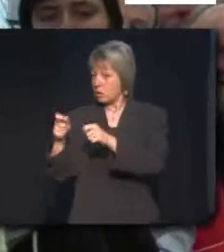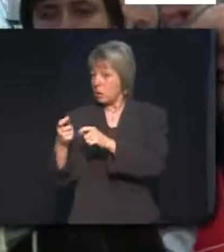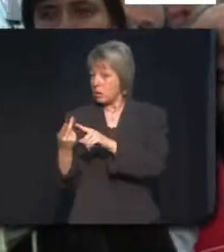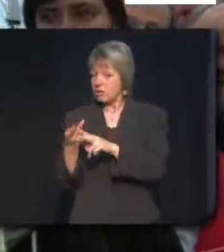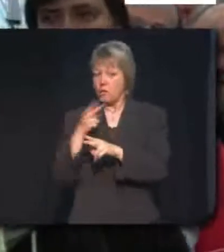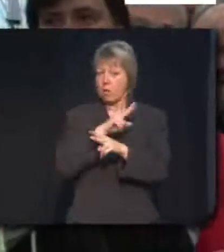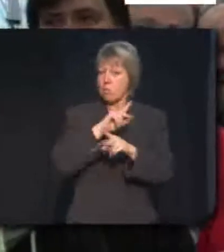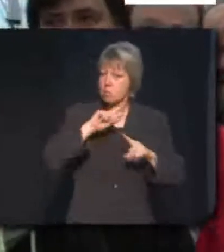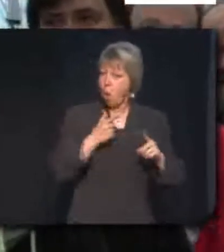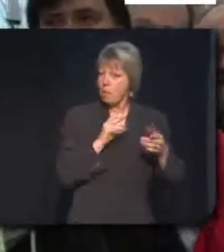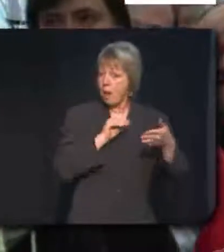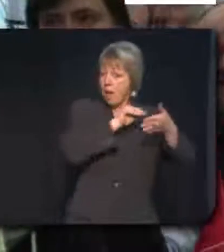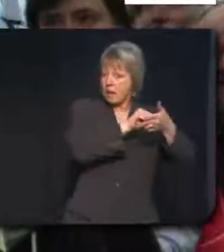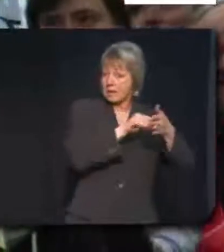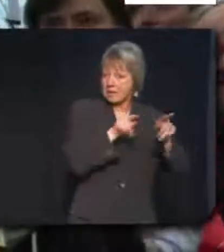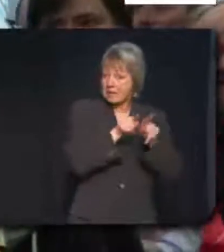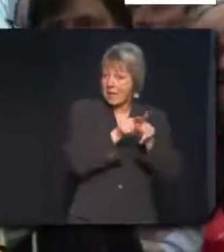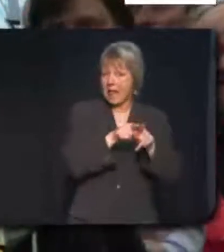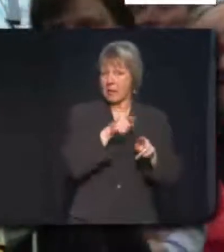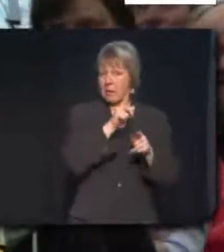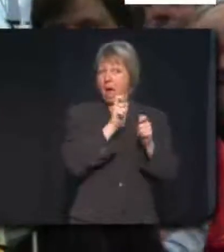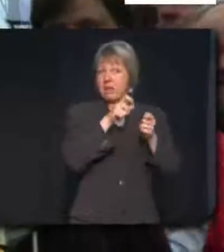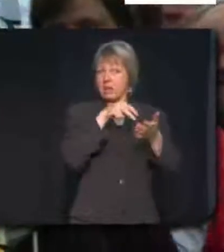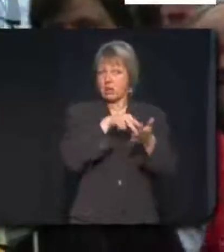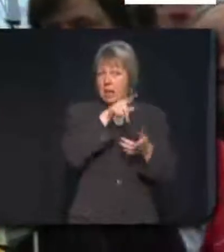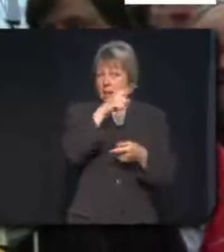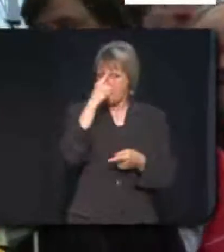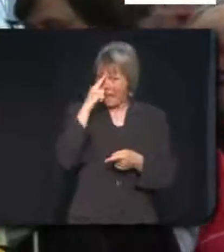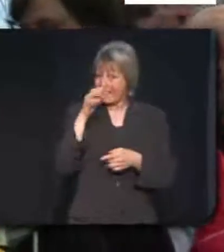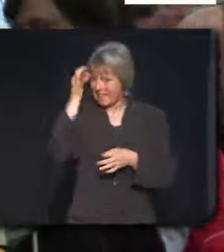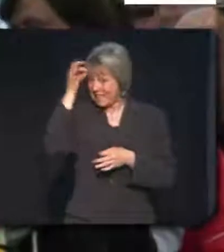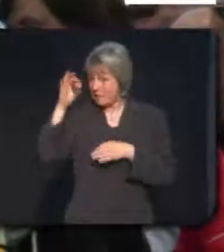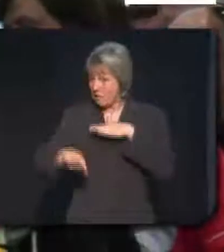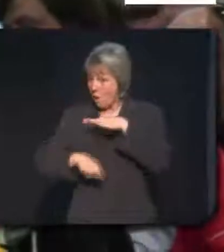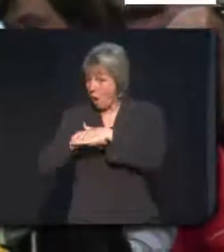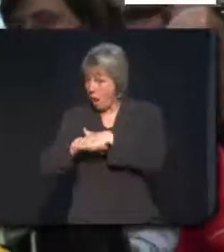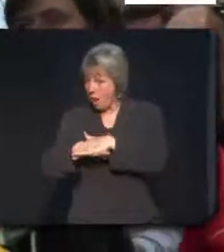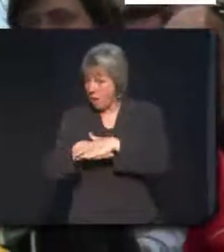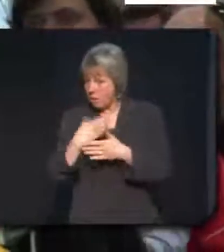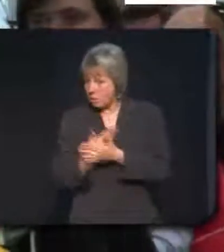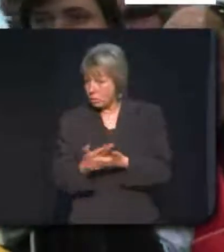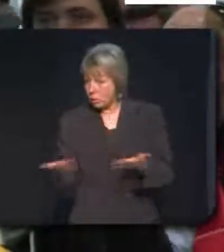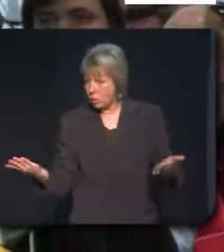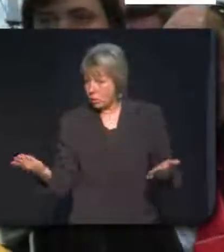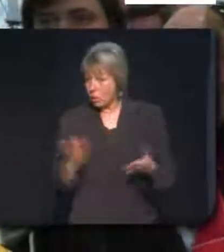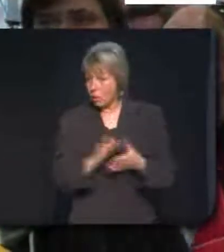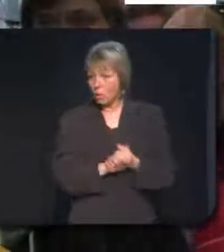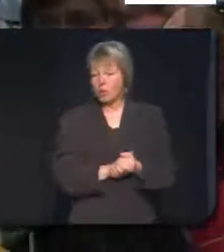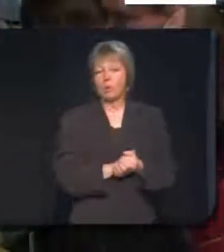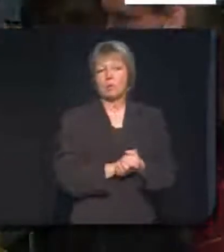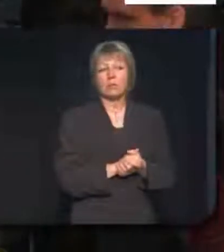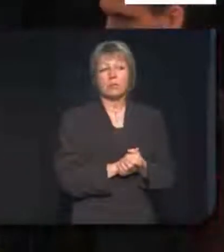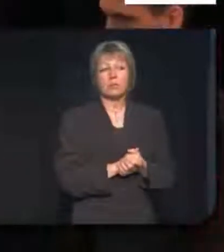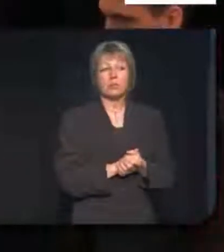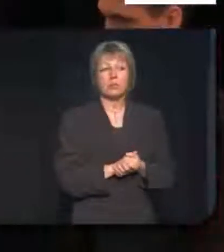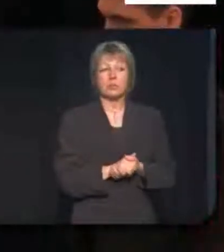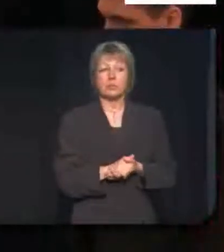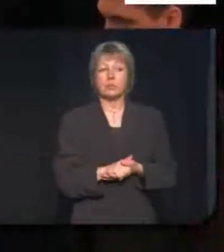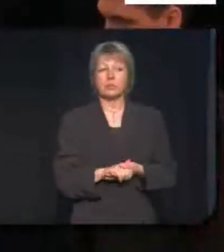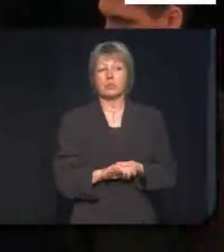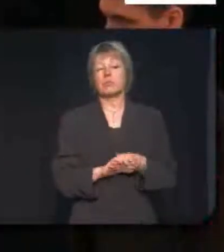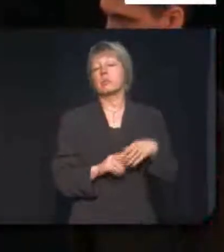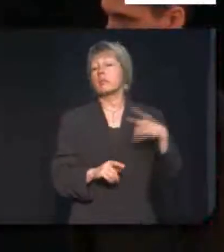reinzuschreiben halten das die Antragsteller für sinnvoll ich weise dich darauf hin dass Datenschutz